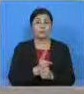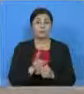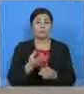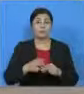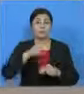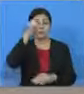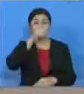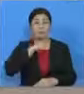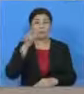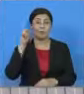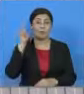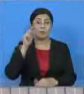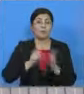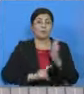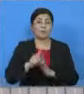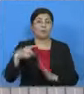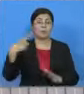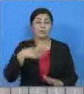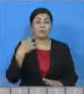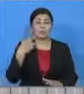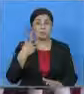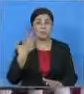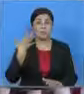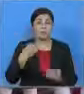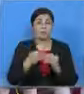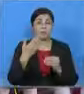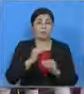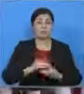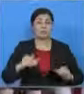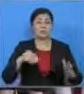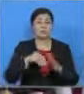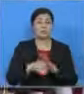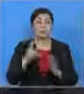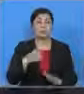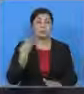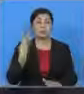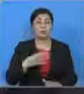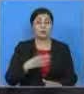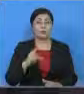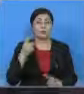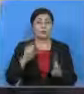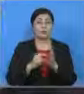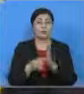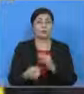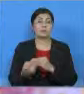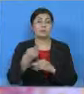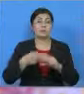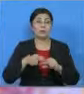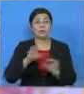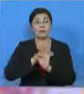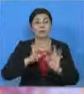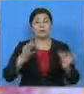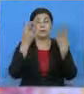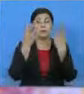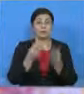этом году к учебе приступают 1315 школьников, среди них 140 первоклассников. В этот особенный день новобранцев